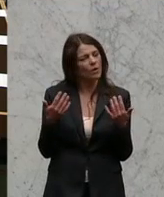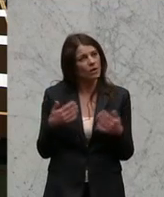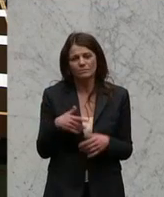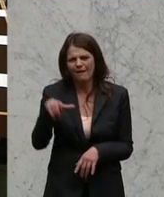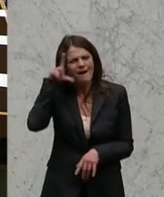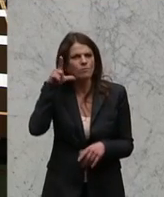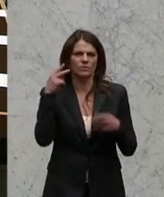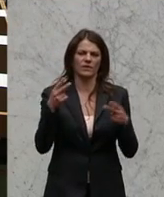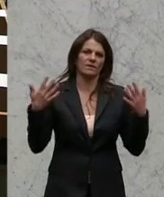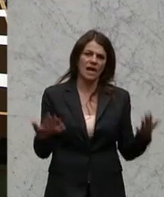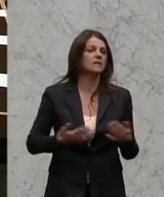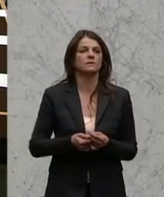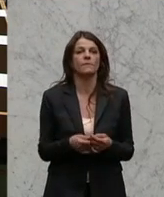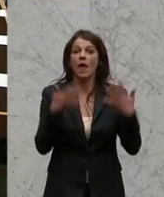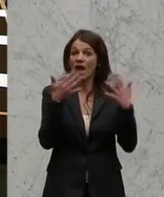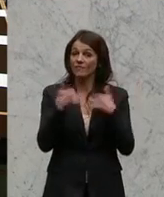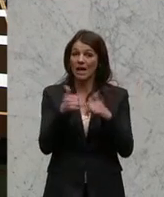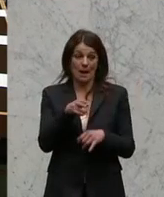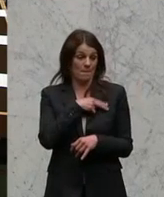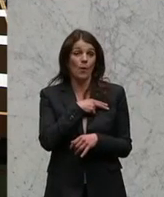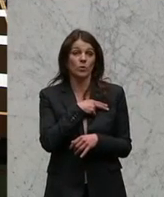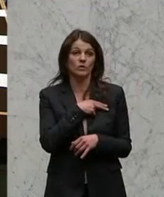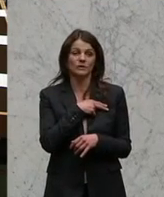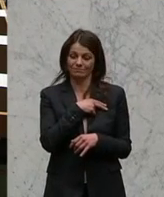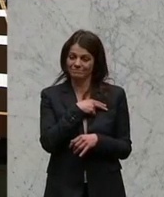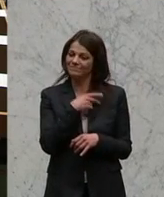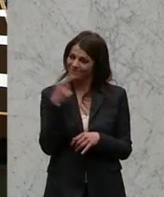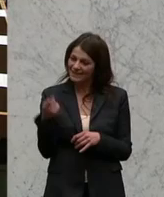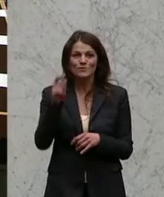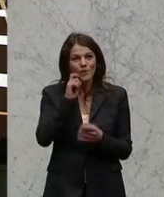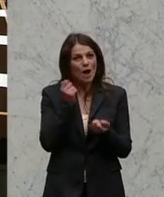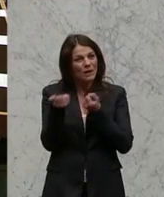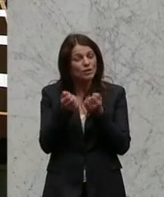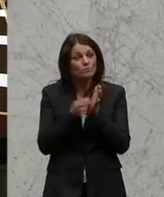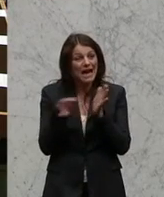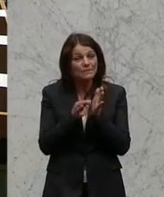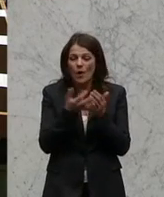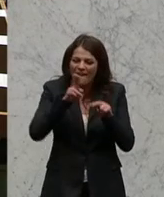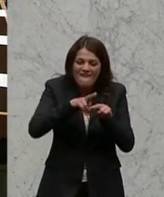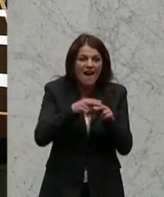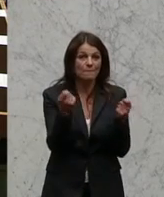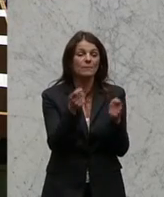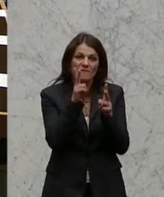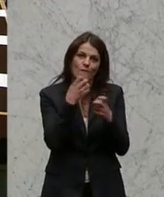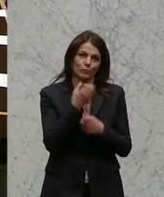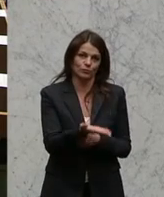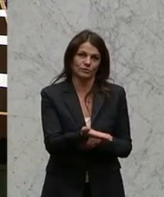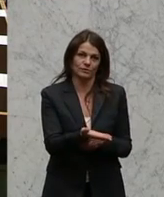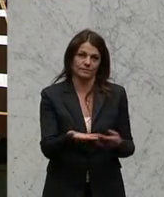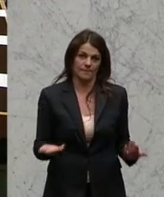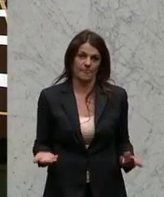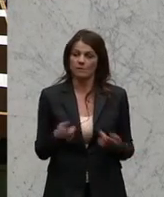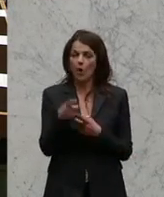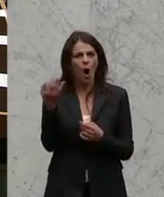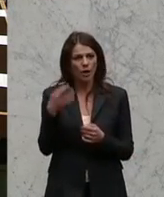ist, der Handwerkerbonus ist genau diese steuerpolitische Maßnahme, die sich die kleinen Betriebe wirklich wünschen. Wenn Sie heute in